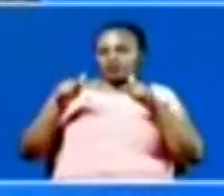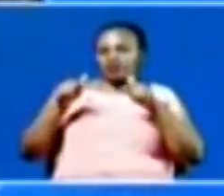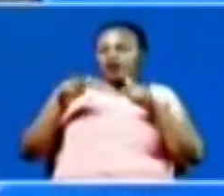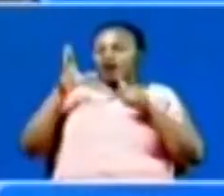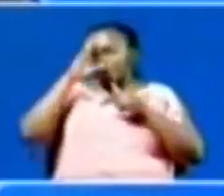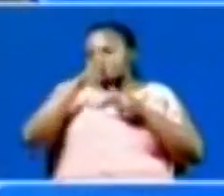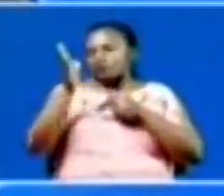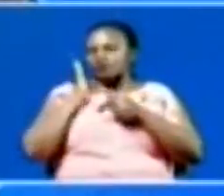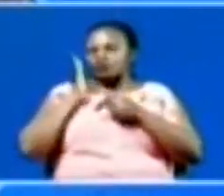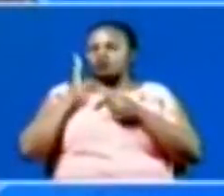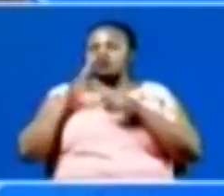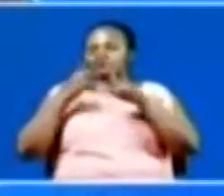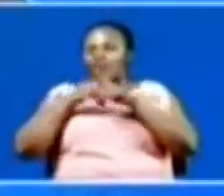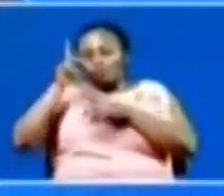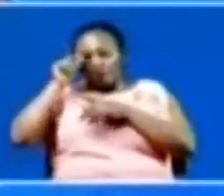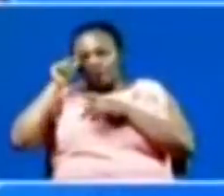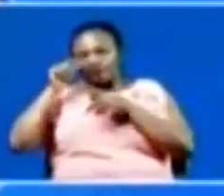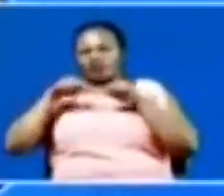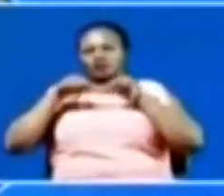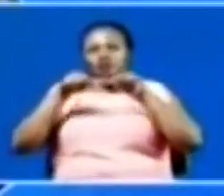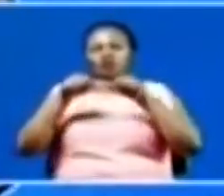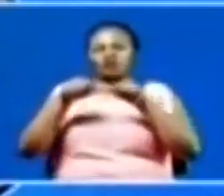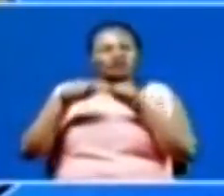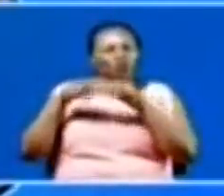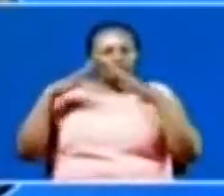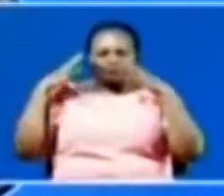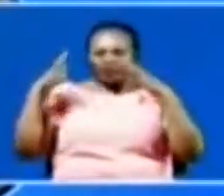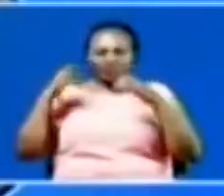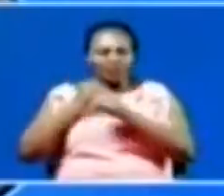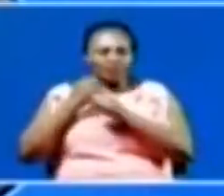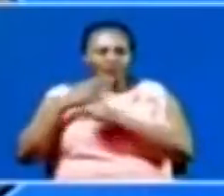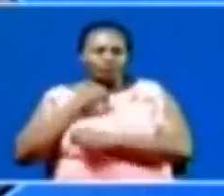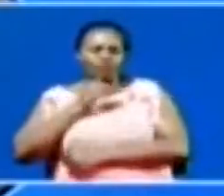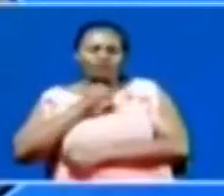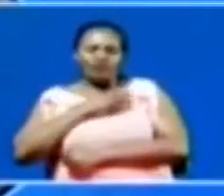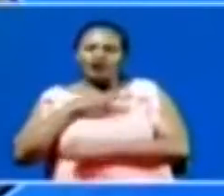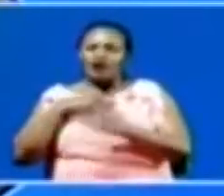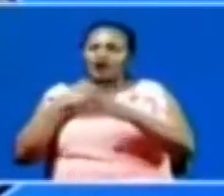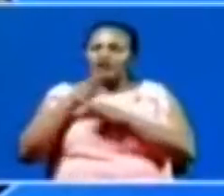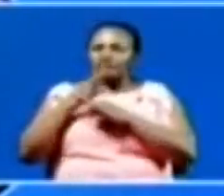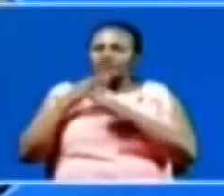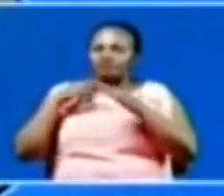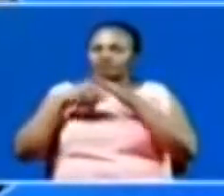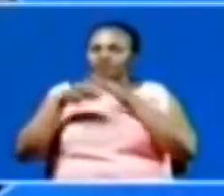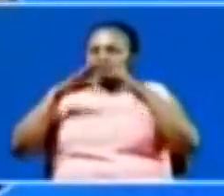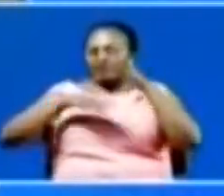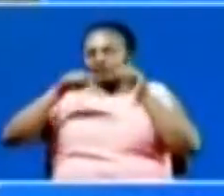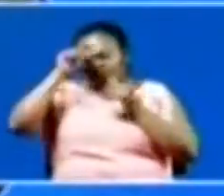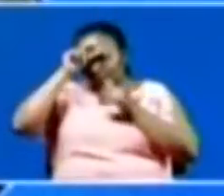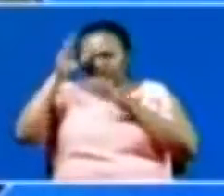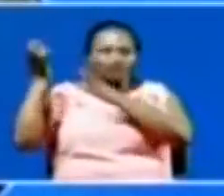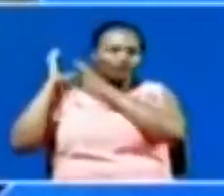utovu wa usalama katika kaunti ya Mombasa unaendelea kujenga wingu kubwa la hofu baada ya majambazi kuyavamia makao ya aliyekuwa naibu gavana wa